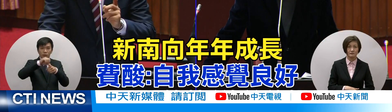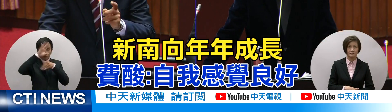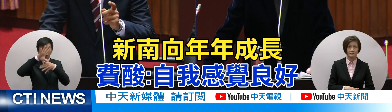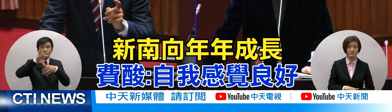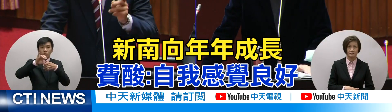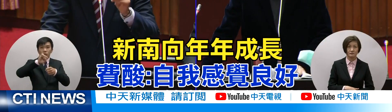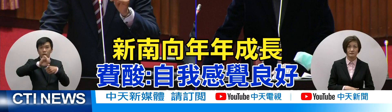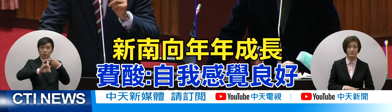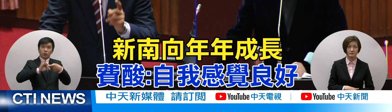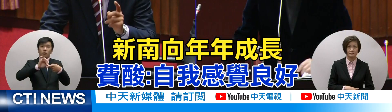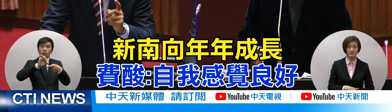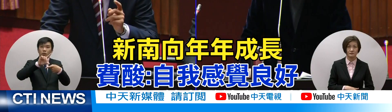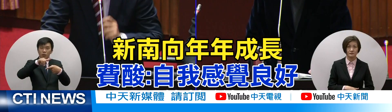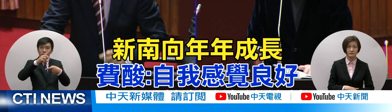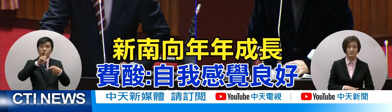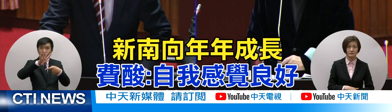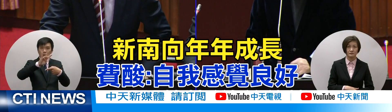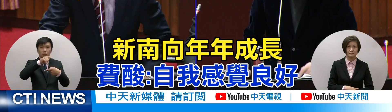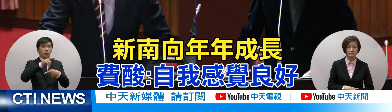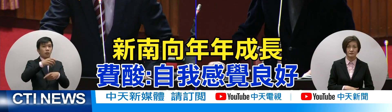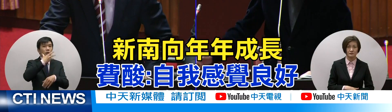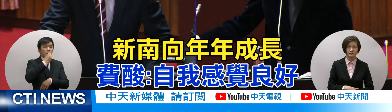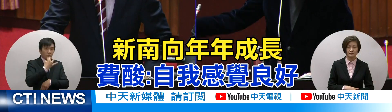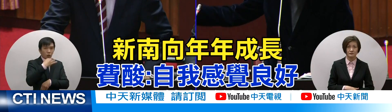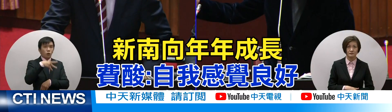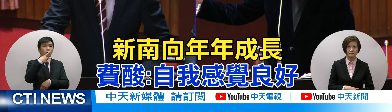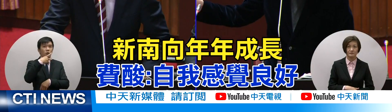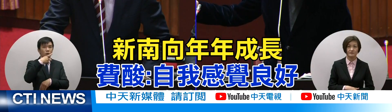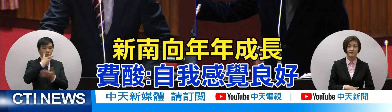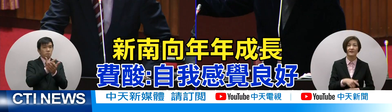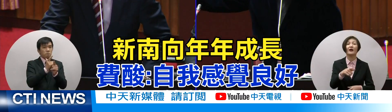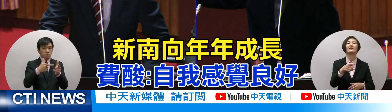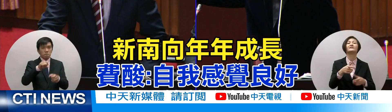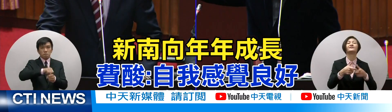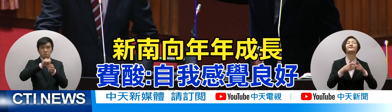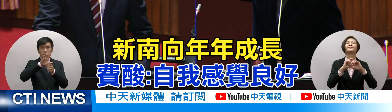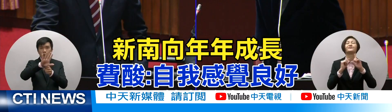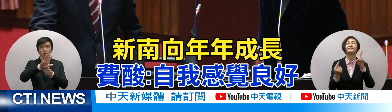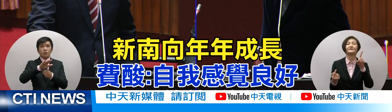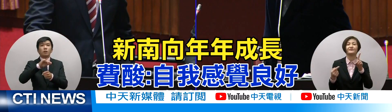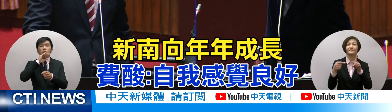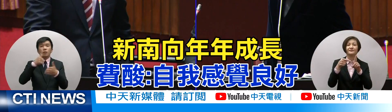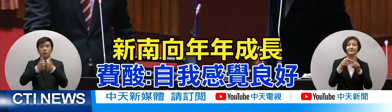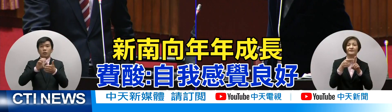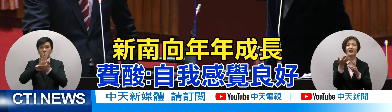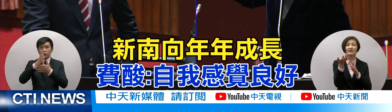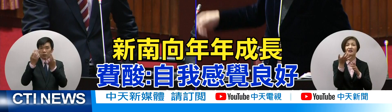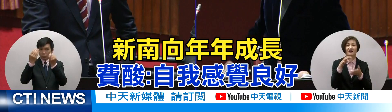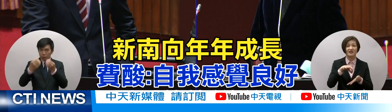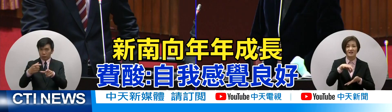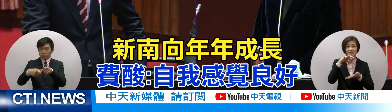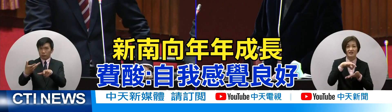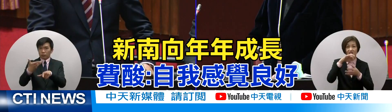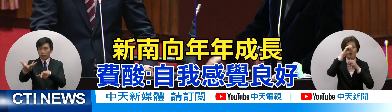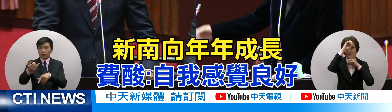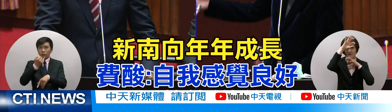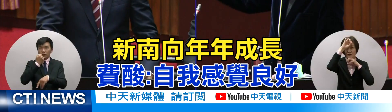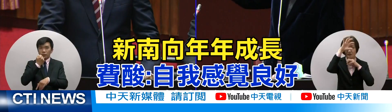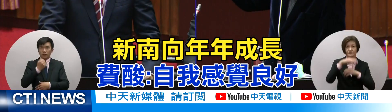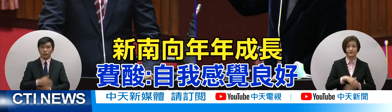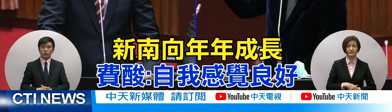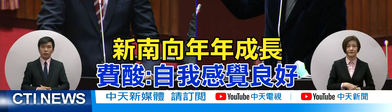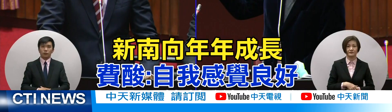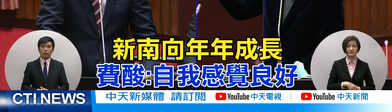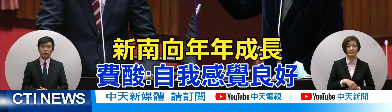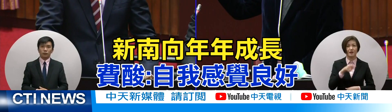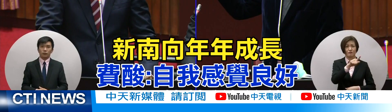是同样的比例。会后我可以把所有的这些统计数字提供给委员。 你刚才讲那个凤梨啊，这是你